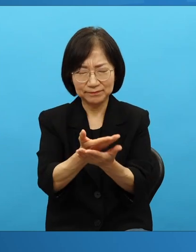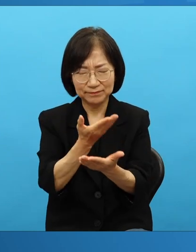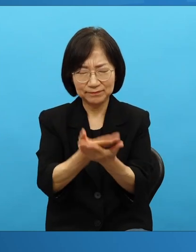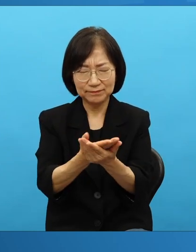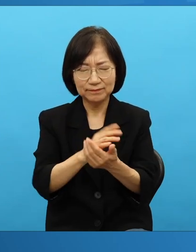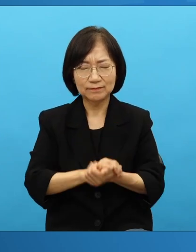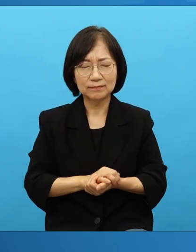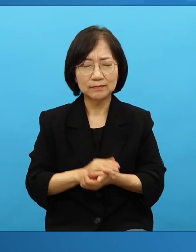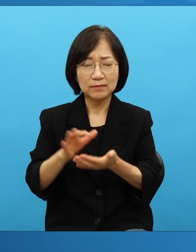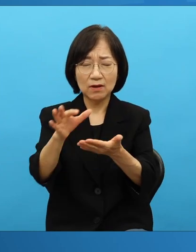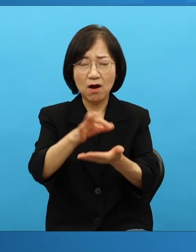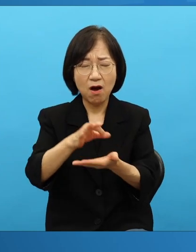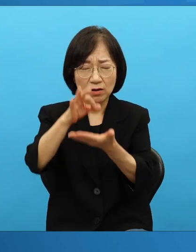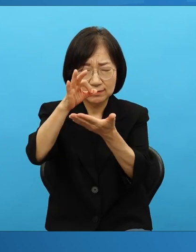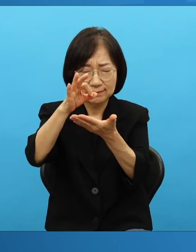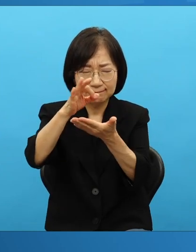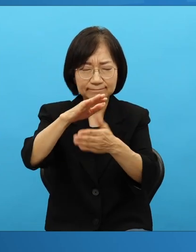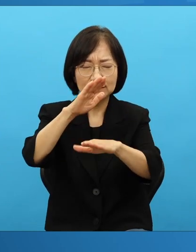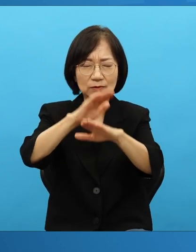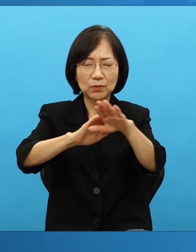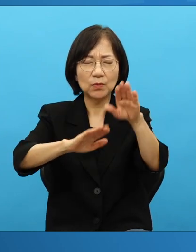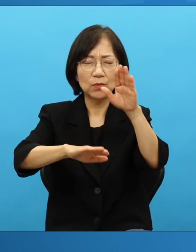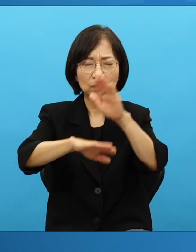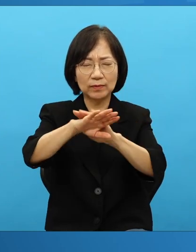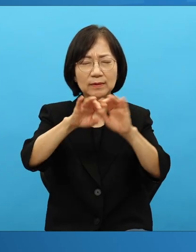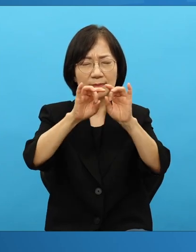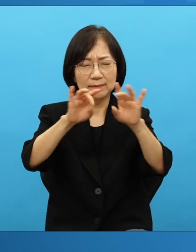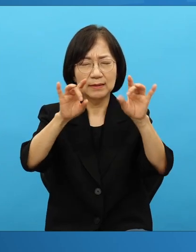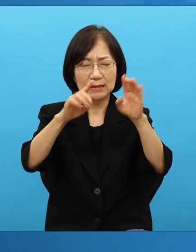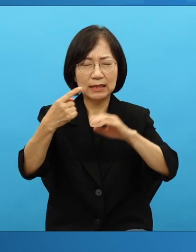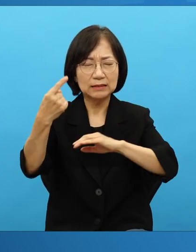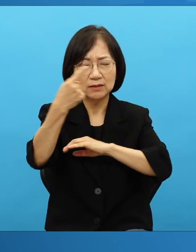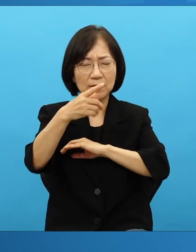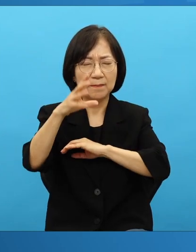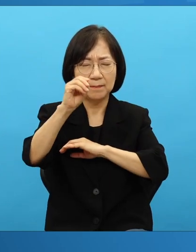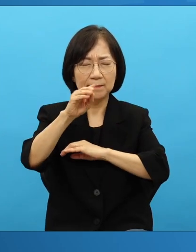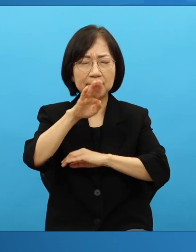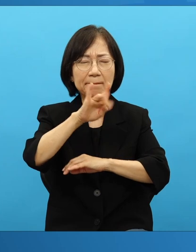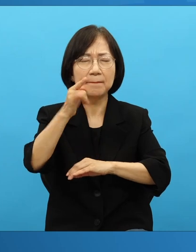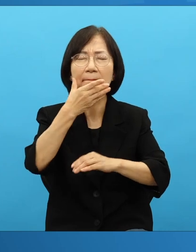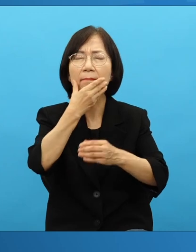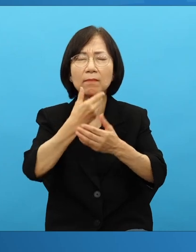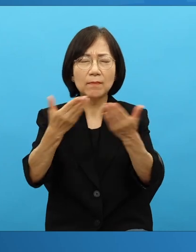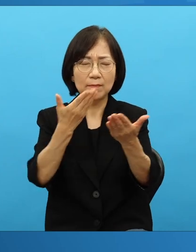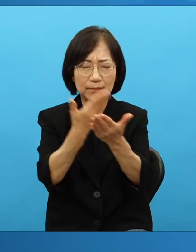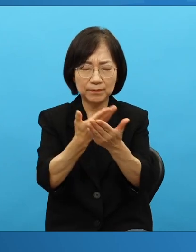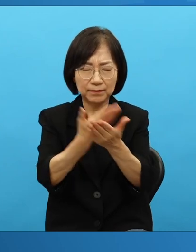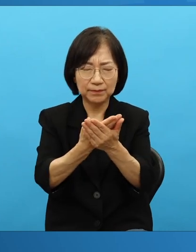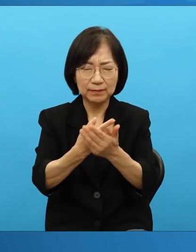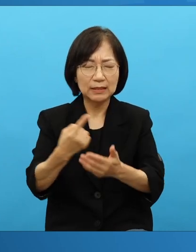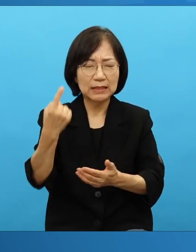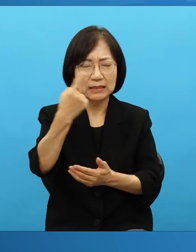드린 손길에 천만배 축복하사 1천만 제자를 파송하옵소서.